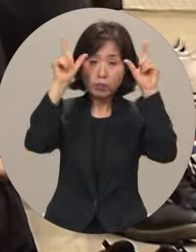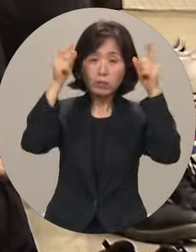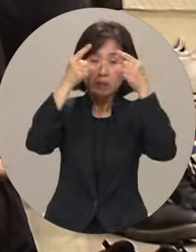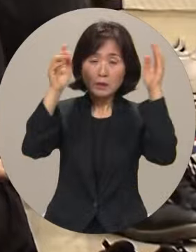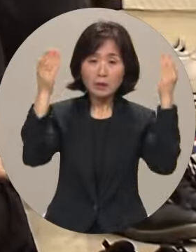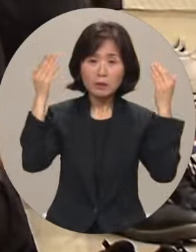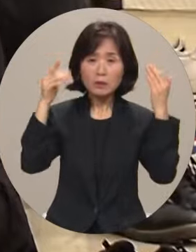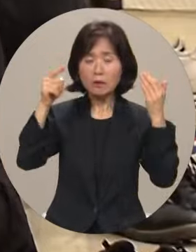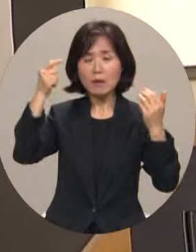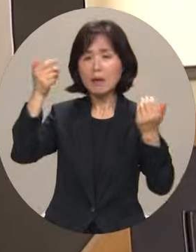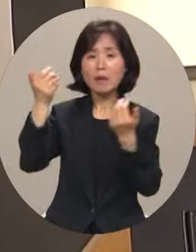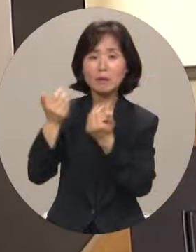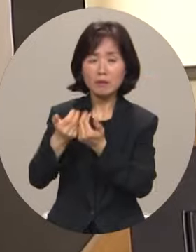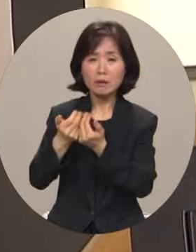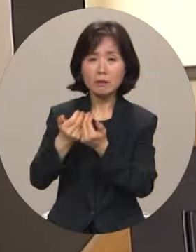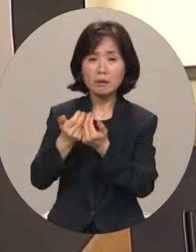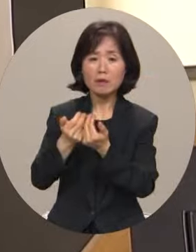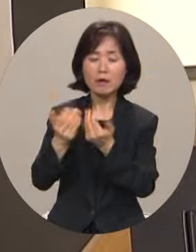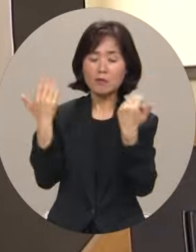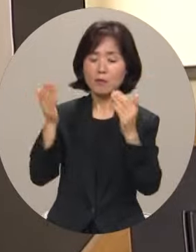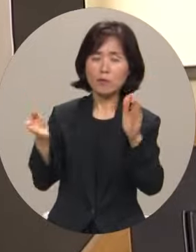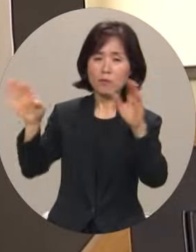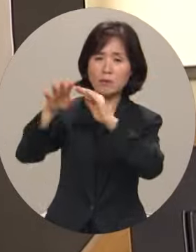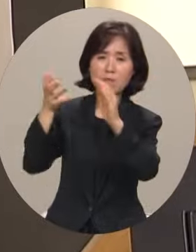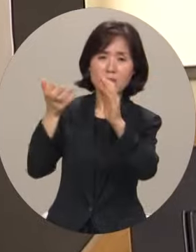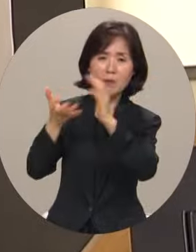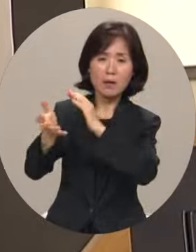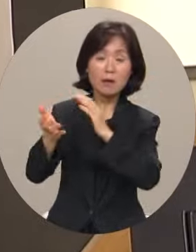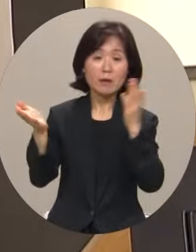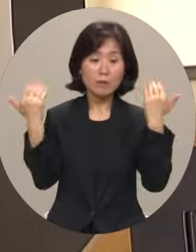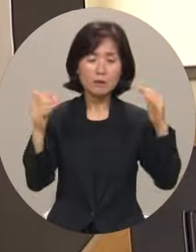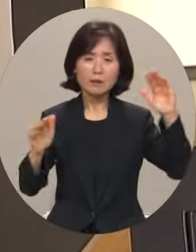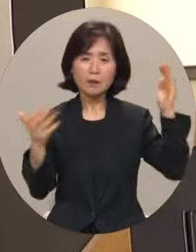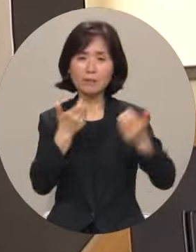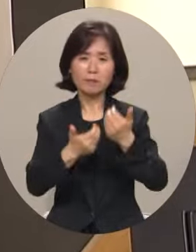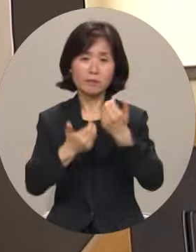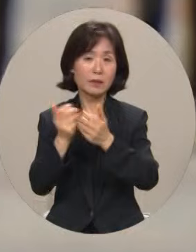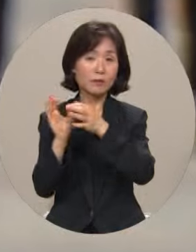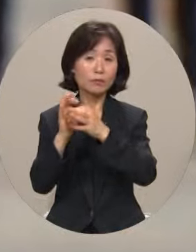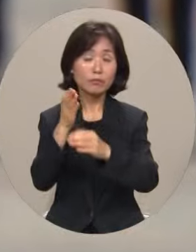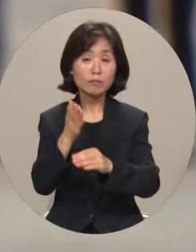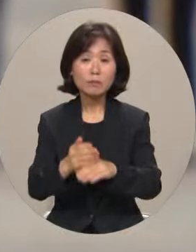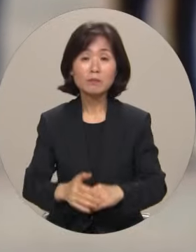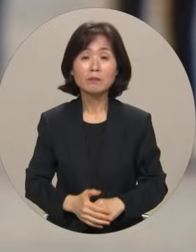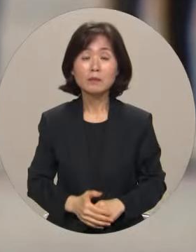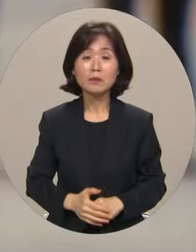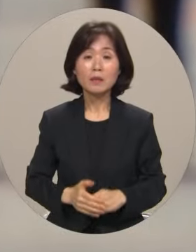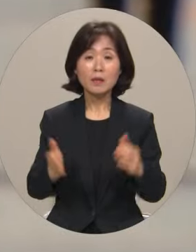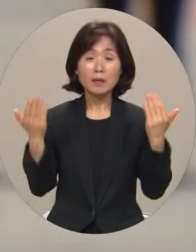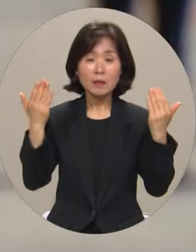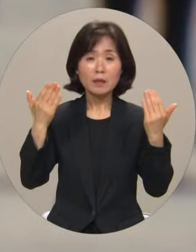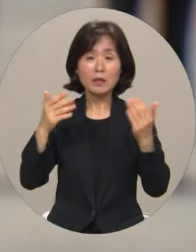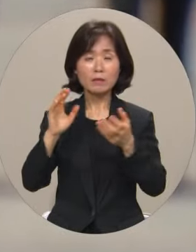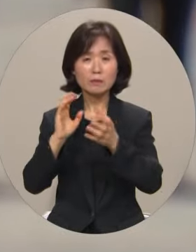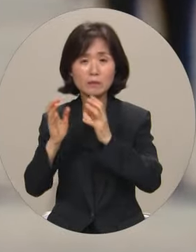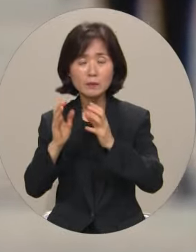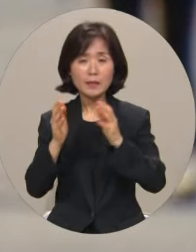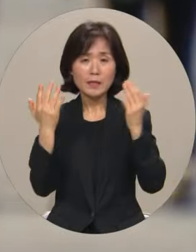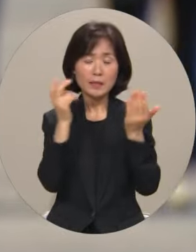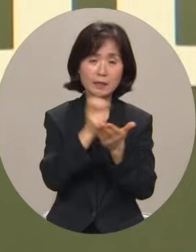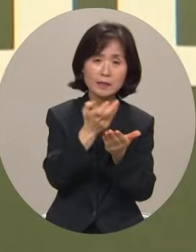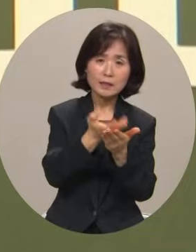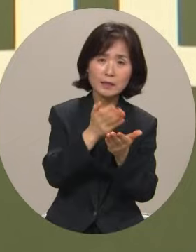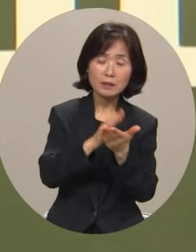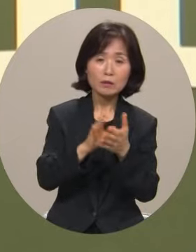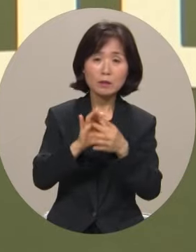구조 조정에 반대하면서 본부를 점거하는 등 학내 갈등도 이어지고 있는 상황 학내 논의와 학치 계정을 거치며